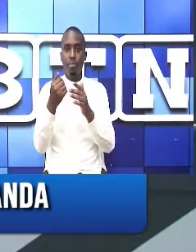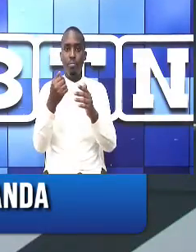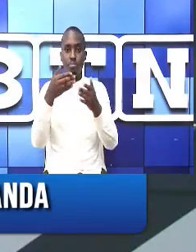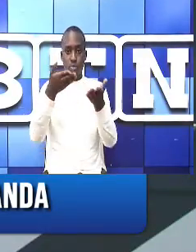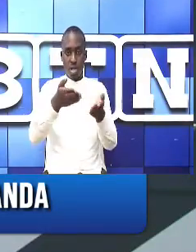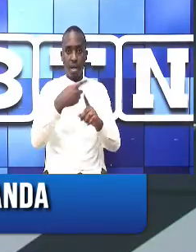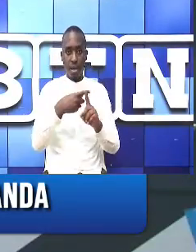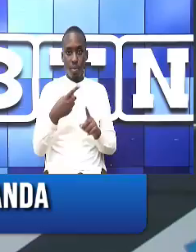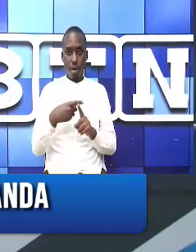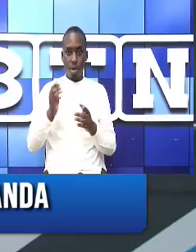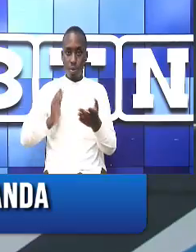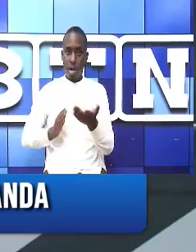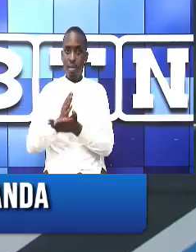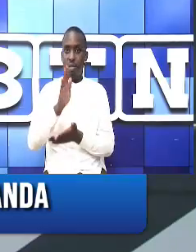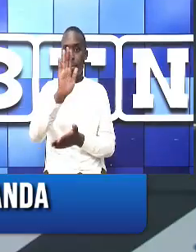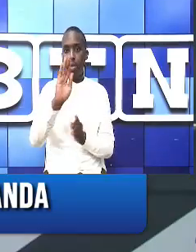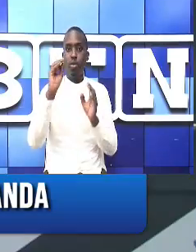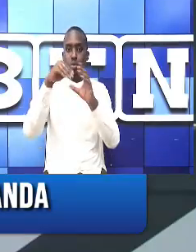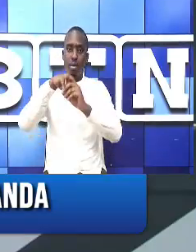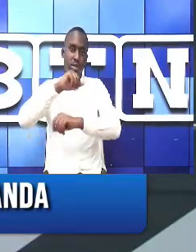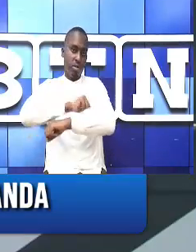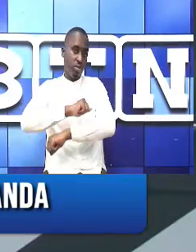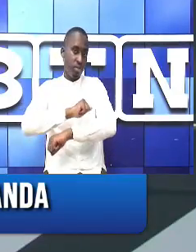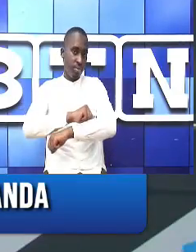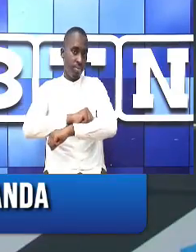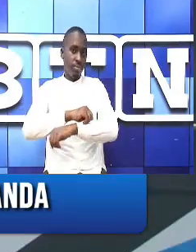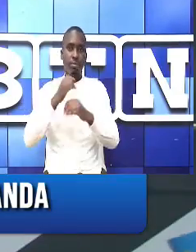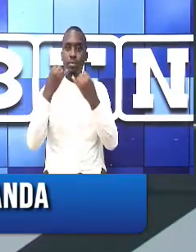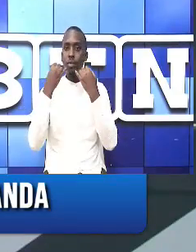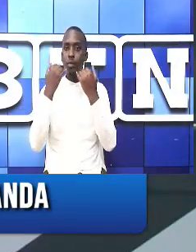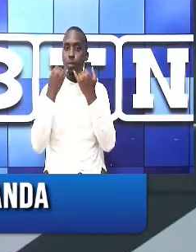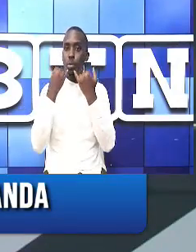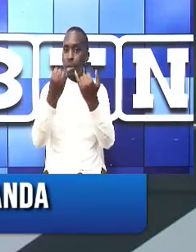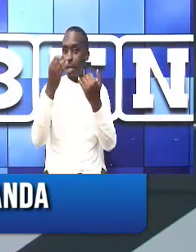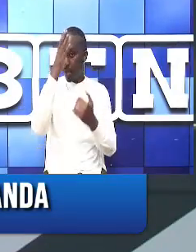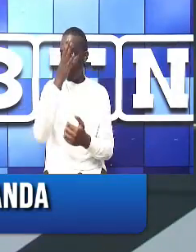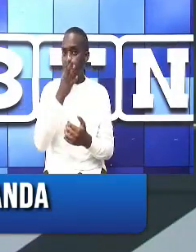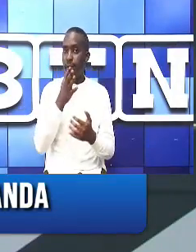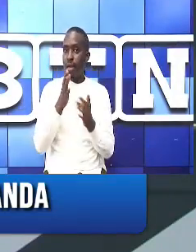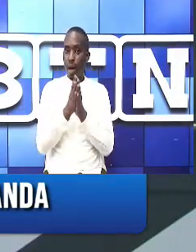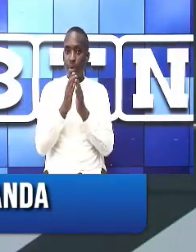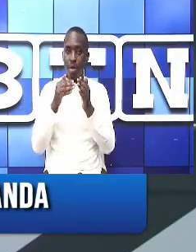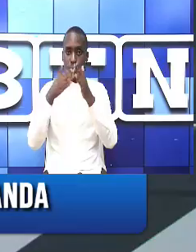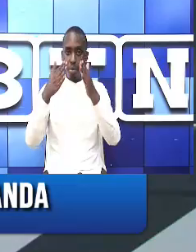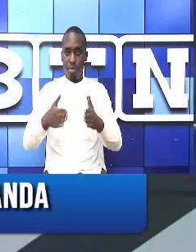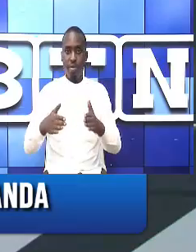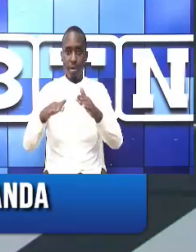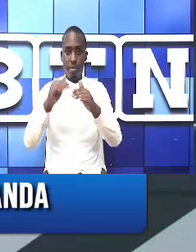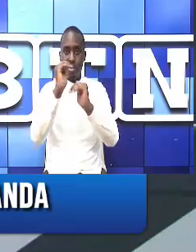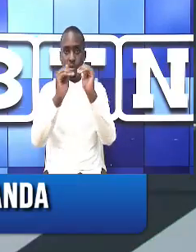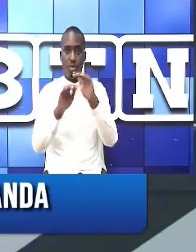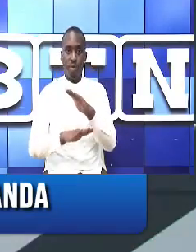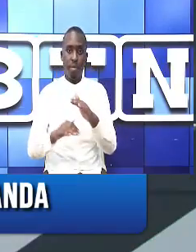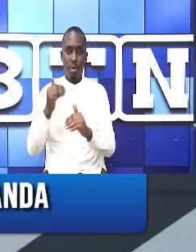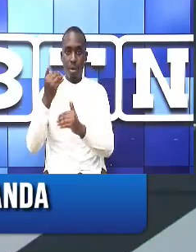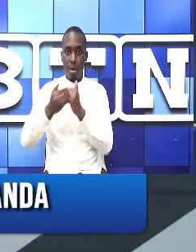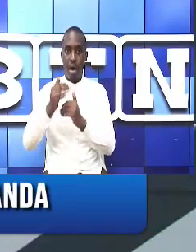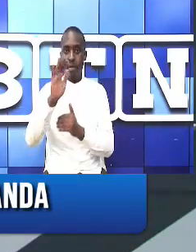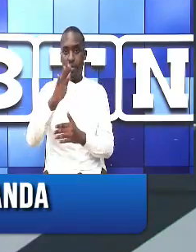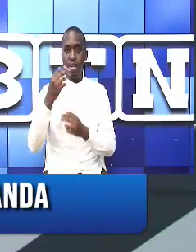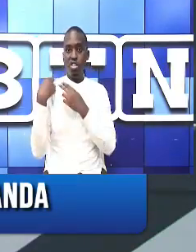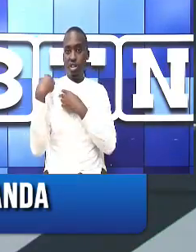ni uburenganzira bwanyu ko mugomba kugana ishuri mubibwira ababyeyi ndetse n'ubuyobozi bw'inzego z'ibanze bubari hafi ko ari inshingano